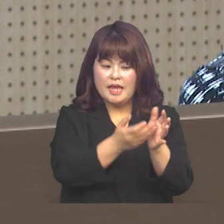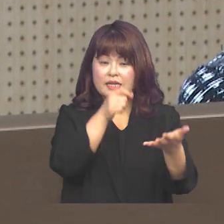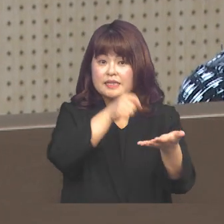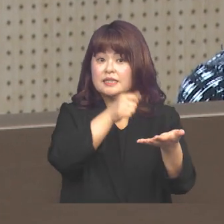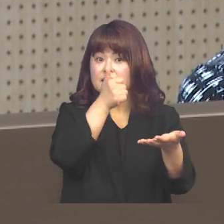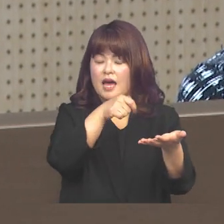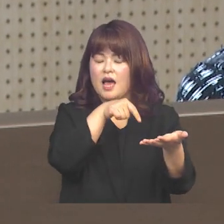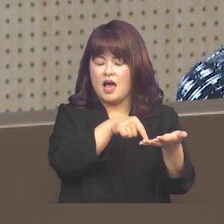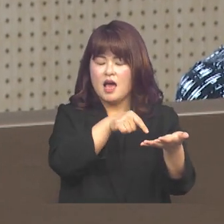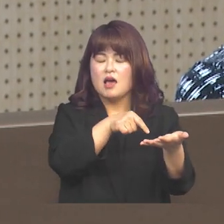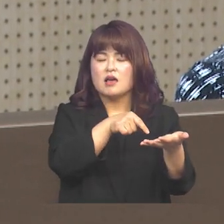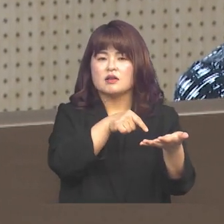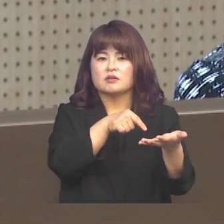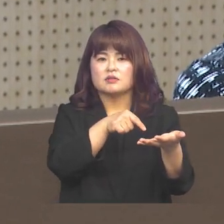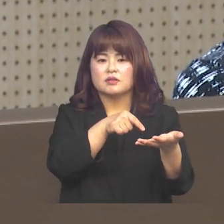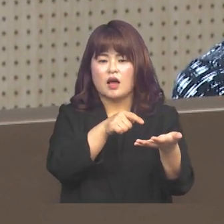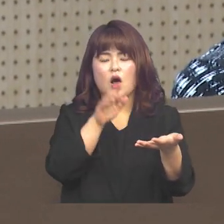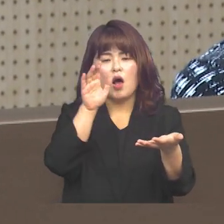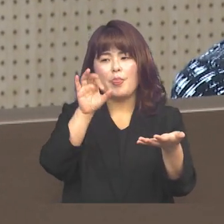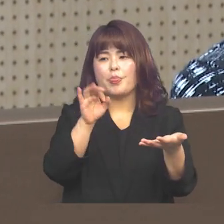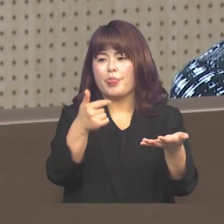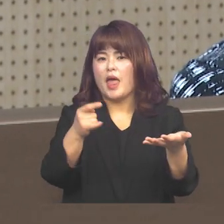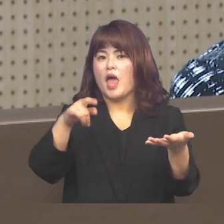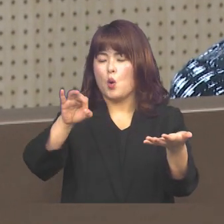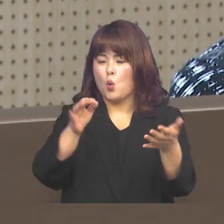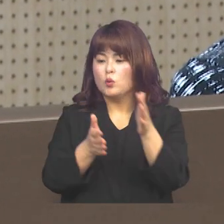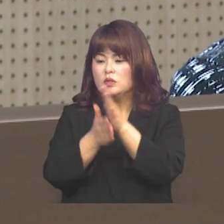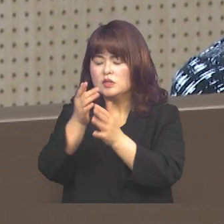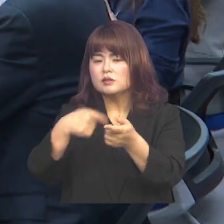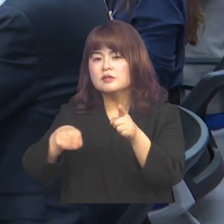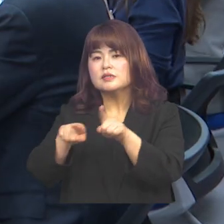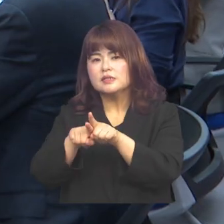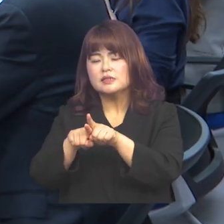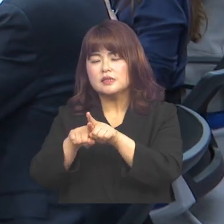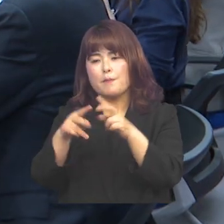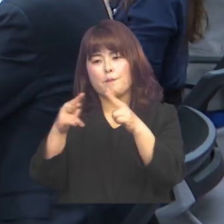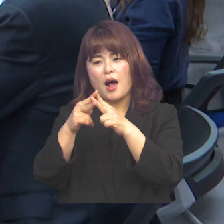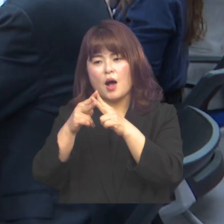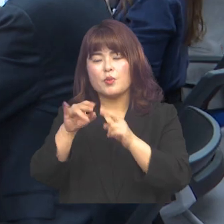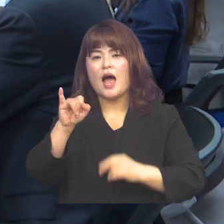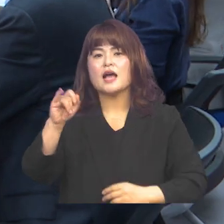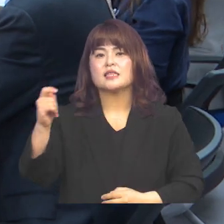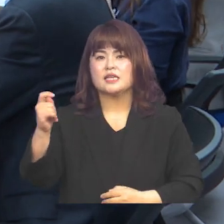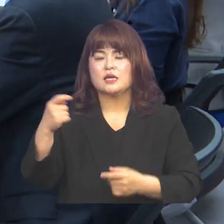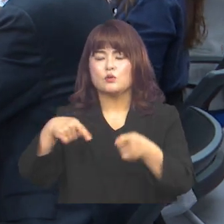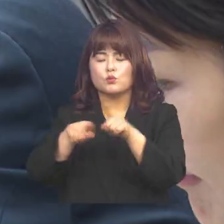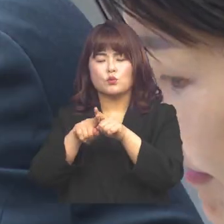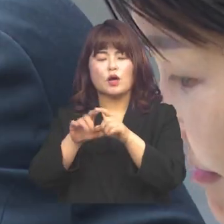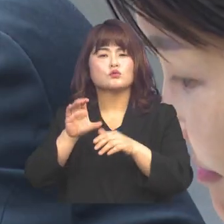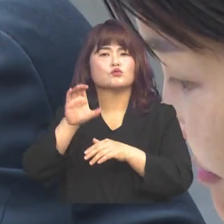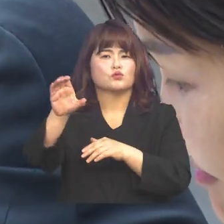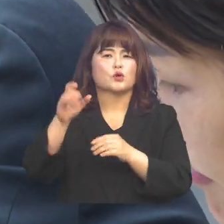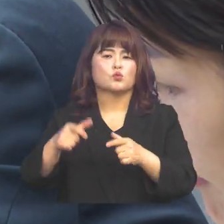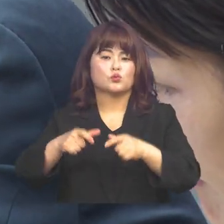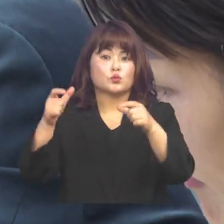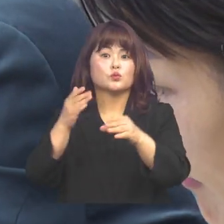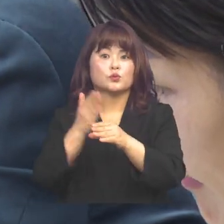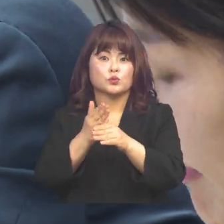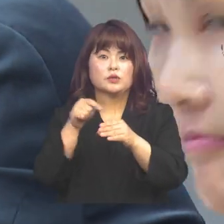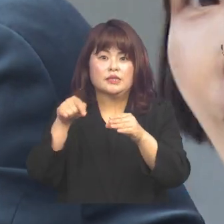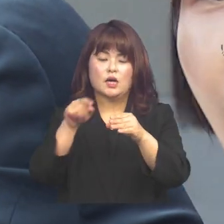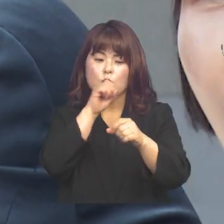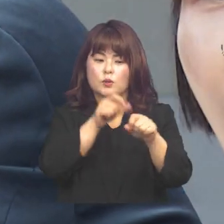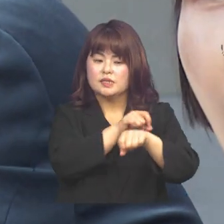오세올라 카운티 의장은 오세올라 카운티는 네오시티를 중심으로 반도체와 첨단 IT 산업에 대한 투자를